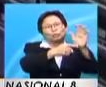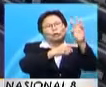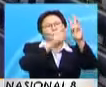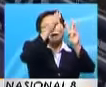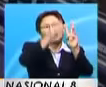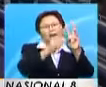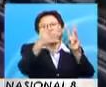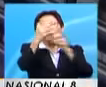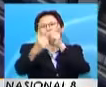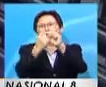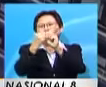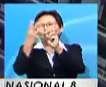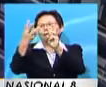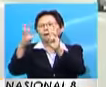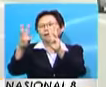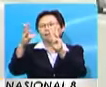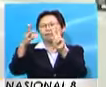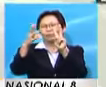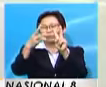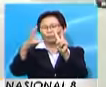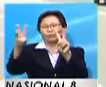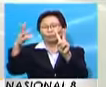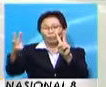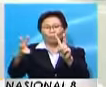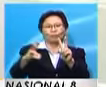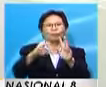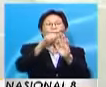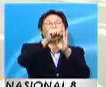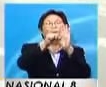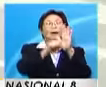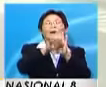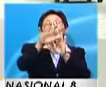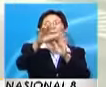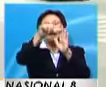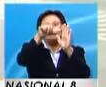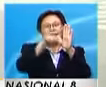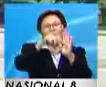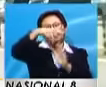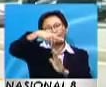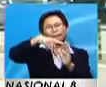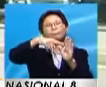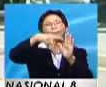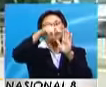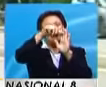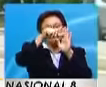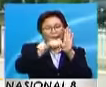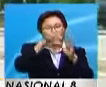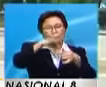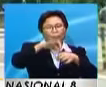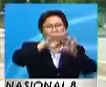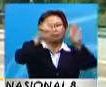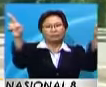enam Mei 2016 di bawah berkarunia mouse X7 Oktavian Raya